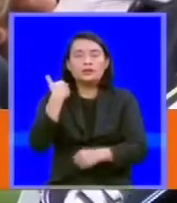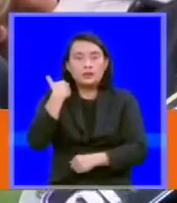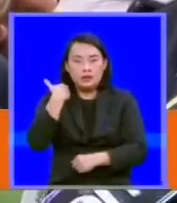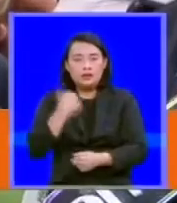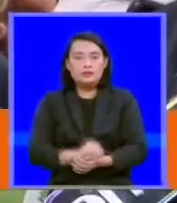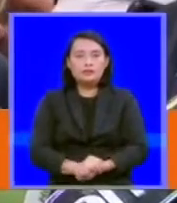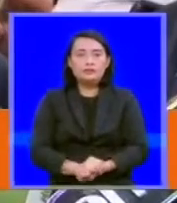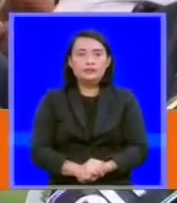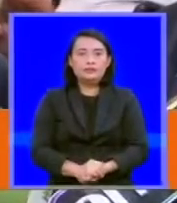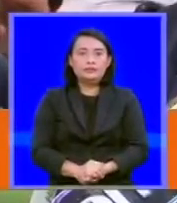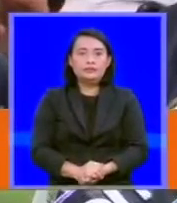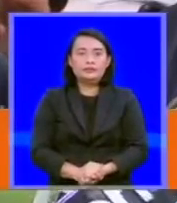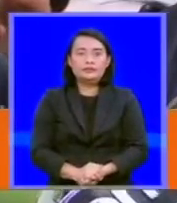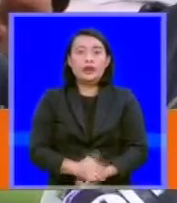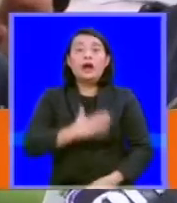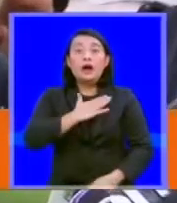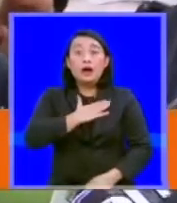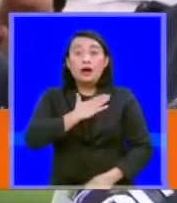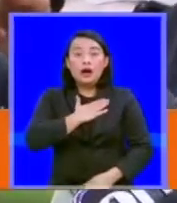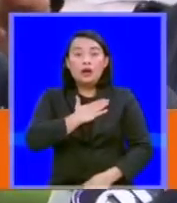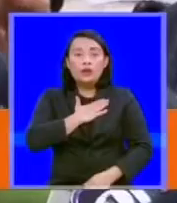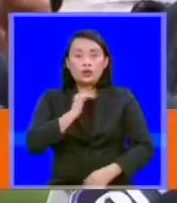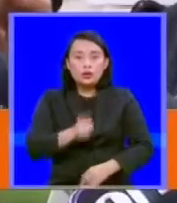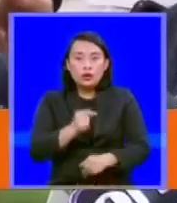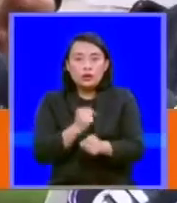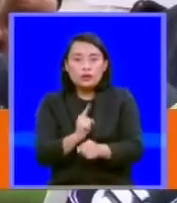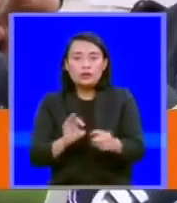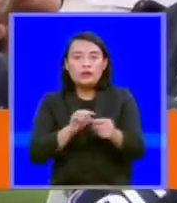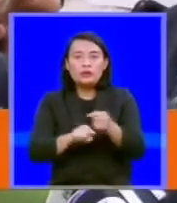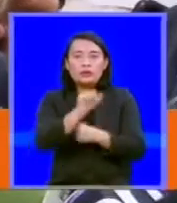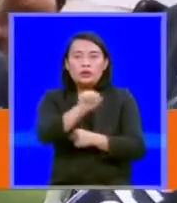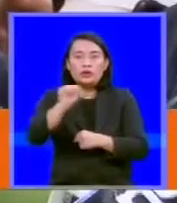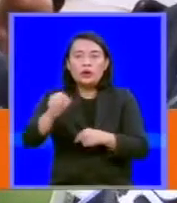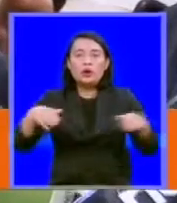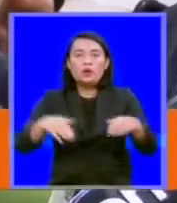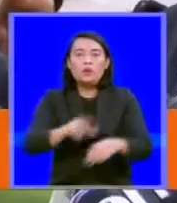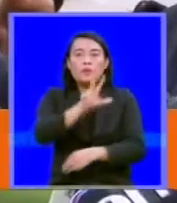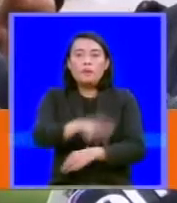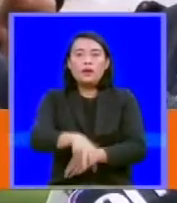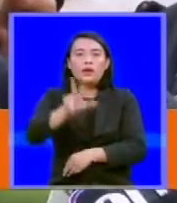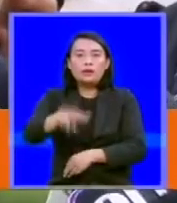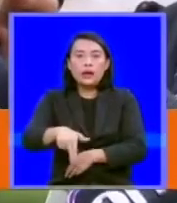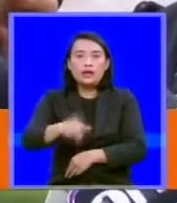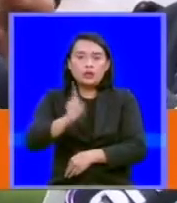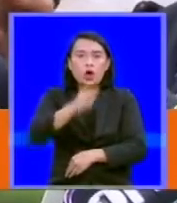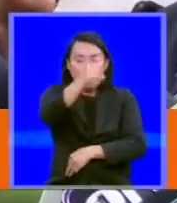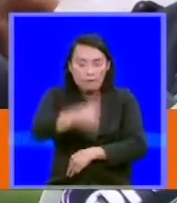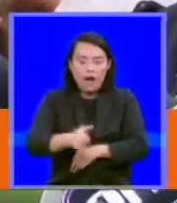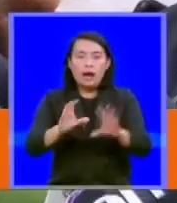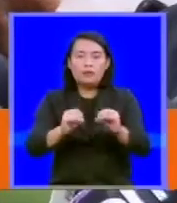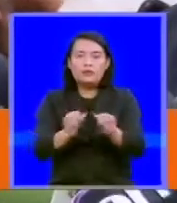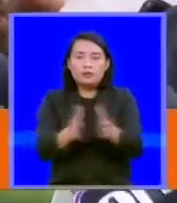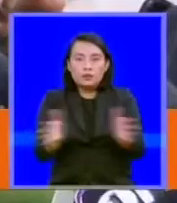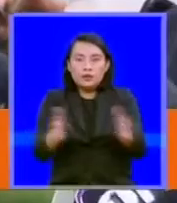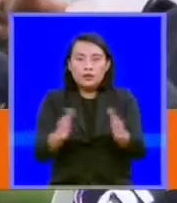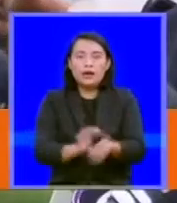างไรก็ตามเราจะต้องมีการกำชับให้ผู้แทนราษฎรของพรรคเพื่อไทยเนี่ยเข้าร่วมประชุมในสภาให้มากที่สุดเท่า